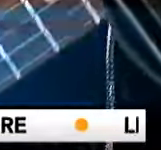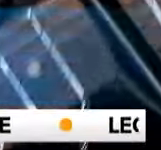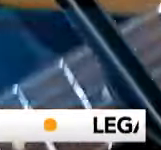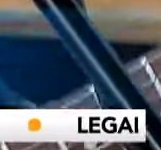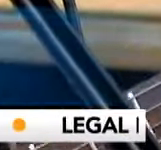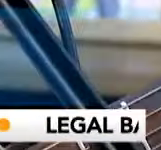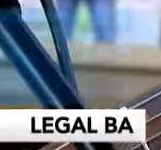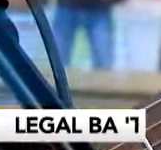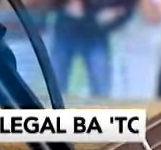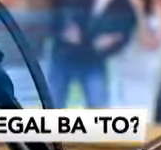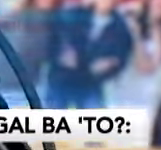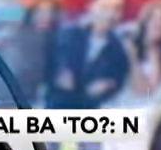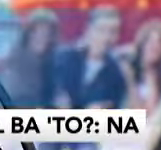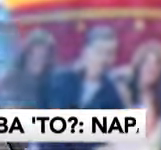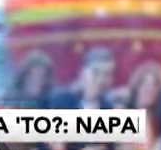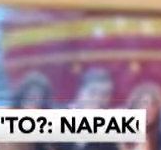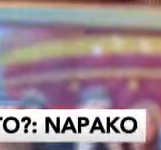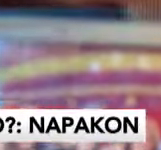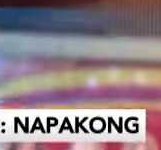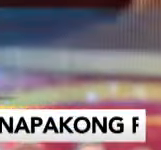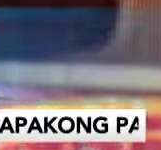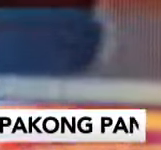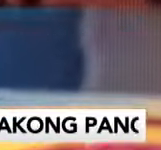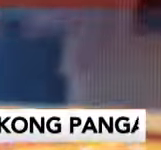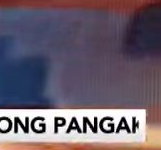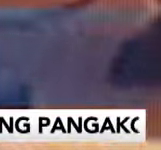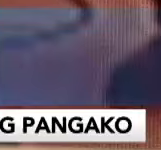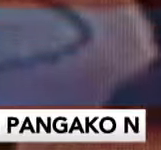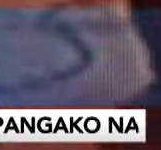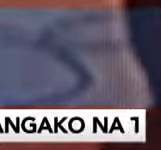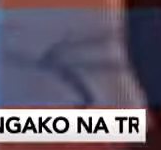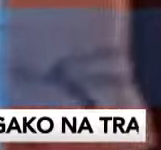aakit sa iyong presensya.